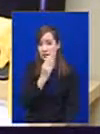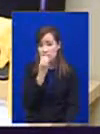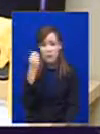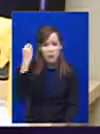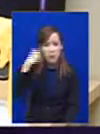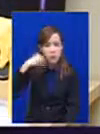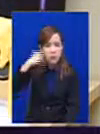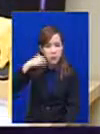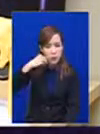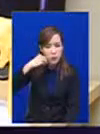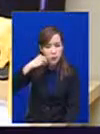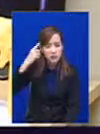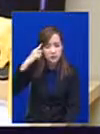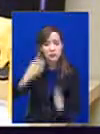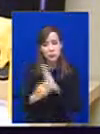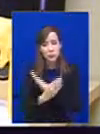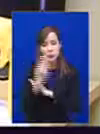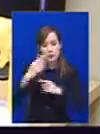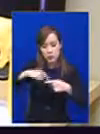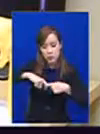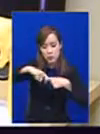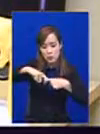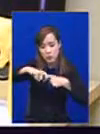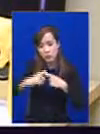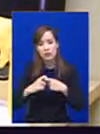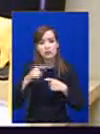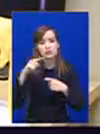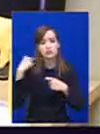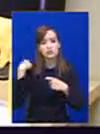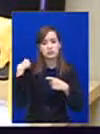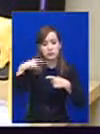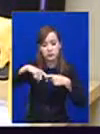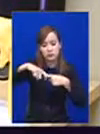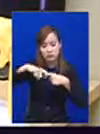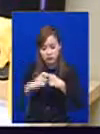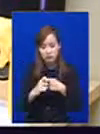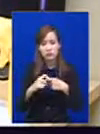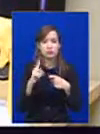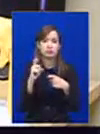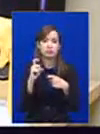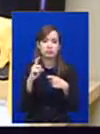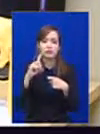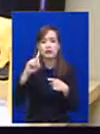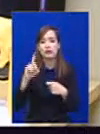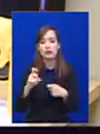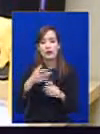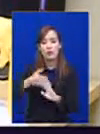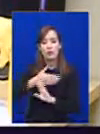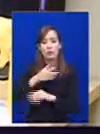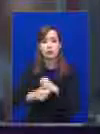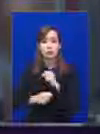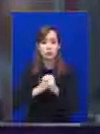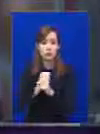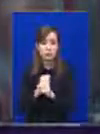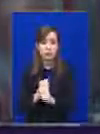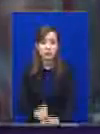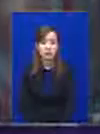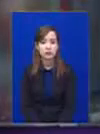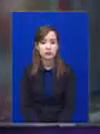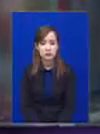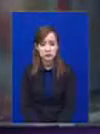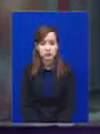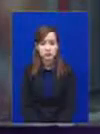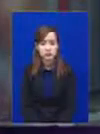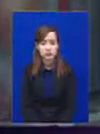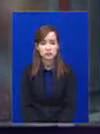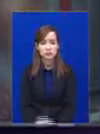เนี่ยมันมีโอกาสที่สเตียรอยด์จะไปสะสมในร่างกายแล้วก็ทำให้ข้อสะโพกเนี่ยมันเสื่อมแล้วมันตายก่อนวัยอันควรได้นะครับ แม้